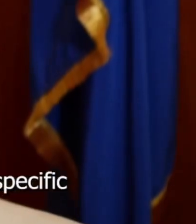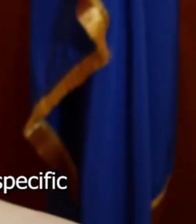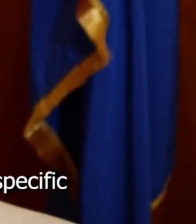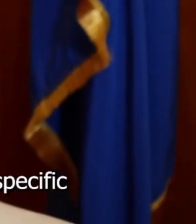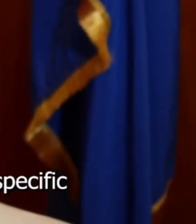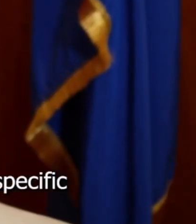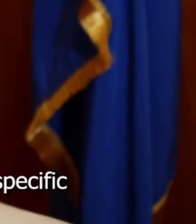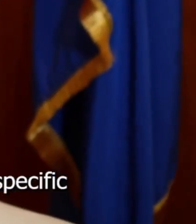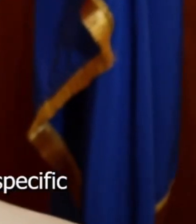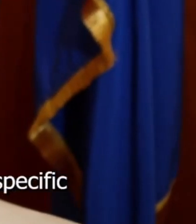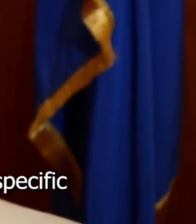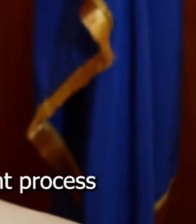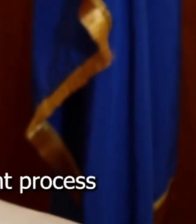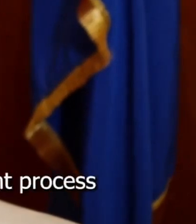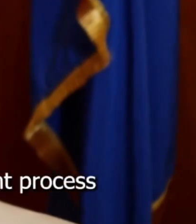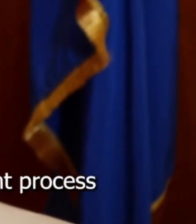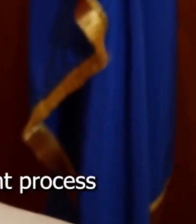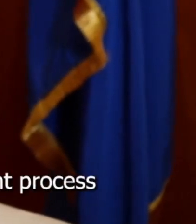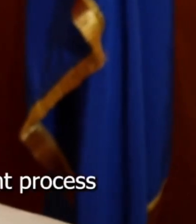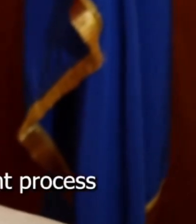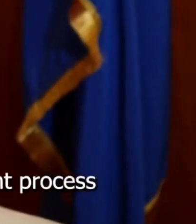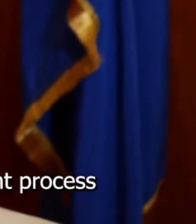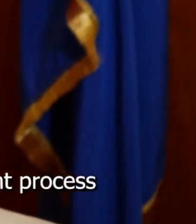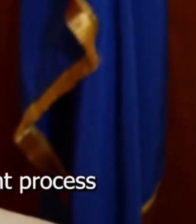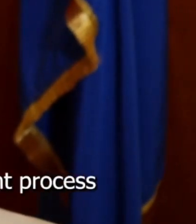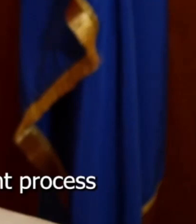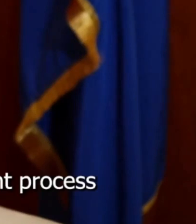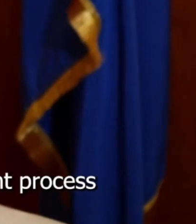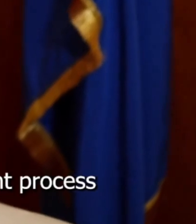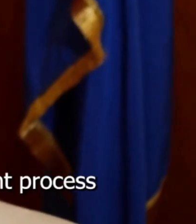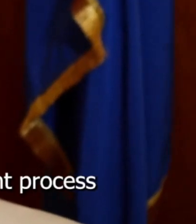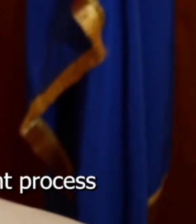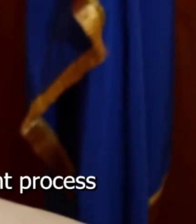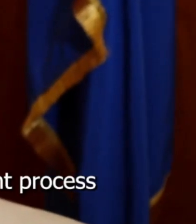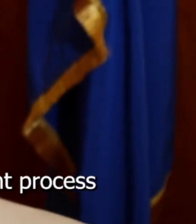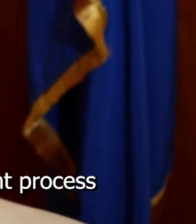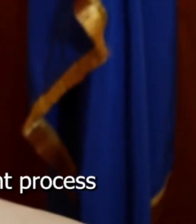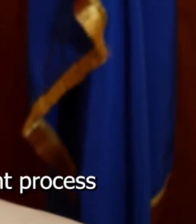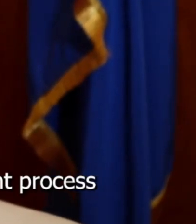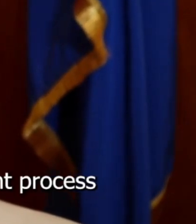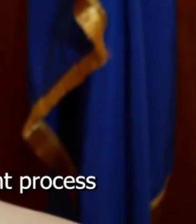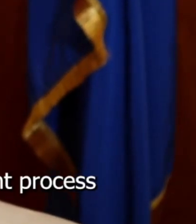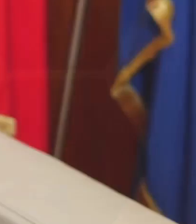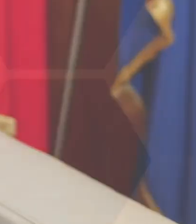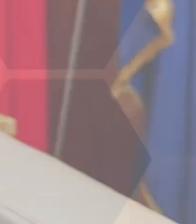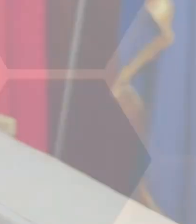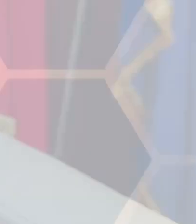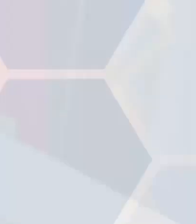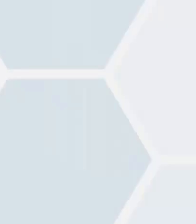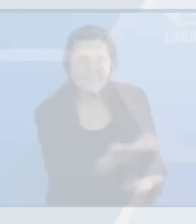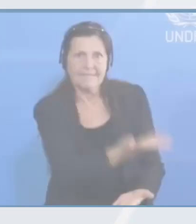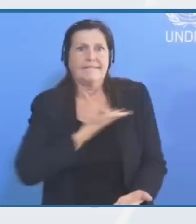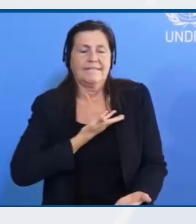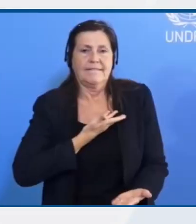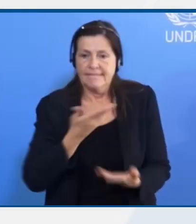di specifiche fonti di finanziamento e la capacità di attrarle riescono da solo ad avviare il processo di miglioramento in alcuni settori,